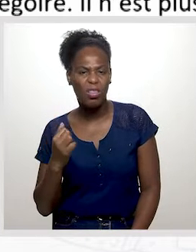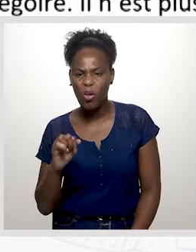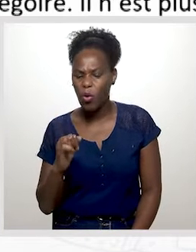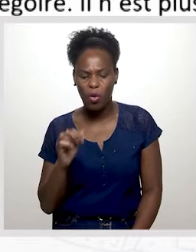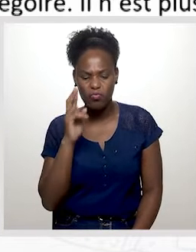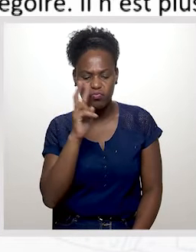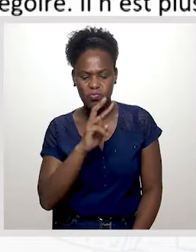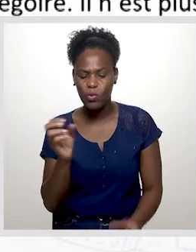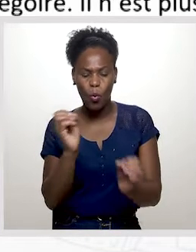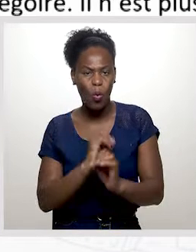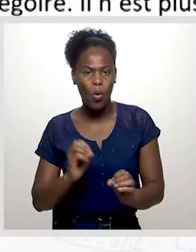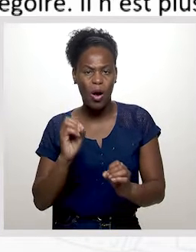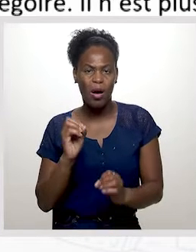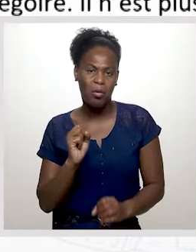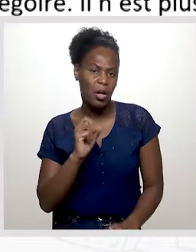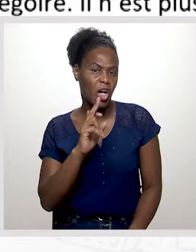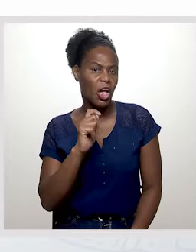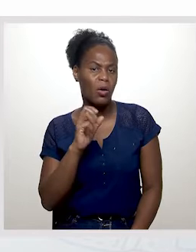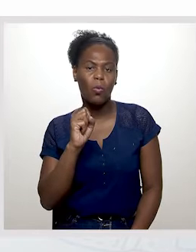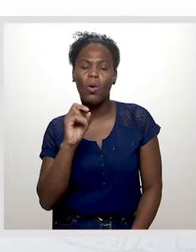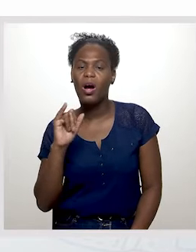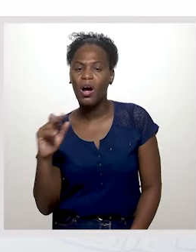plus Grégoire. Il n'est plus mon voisin.